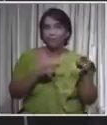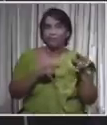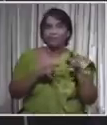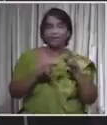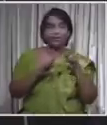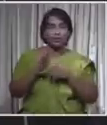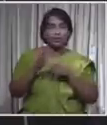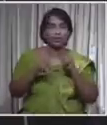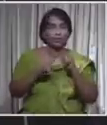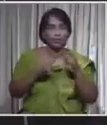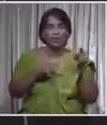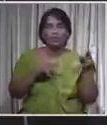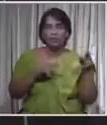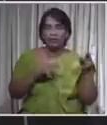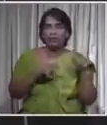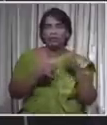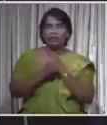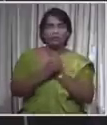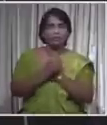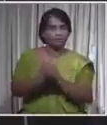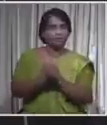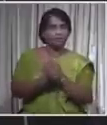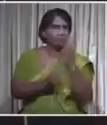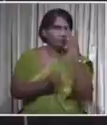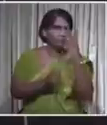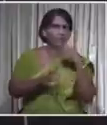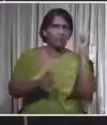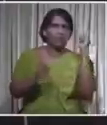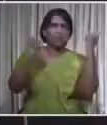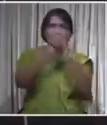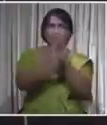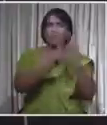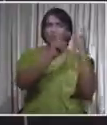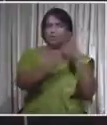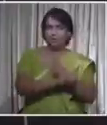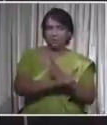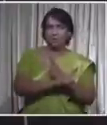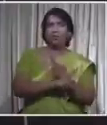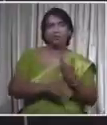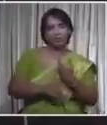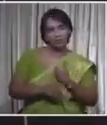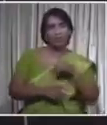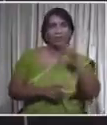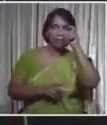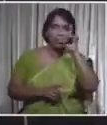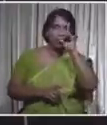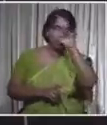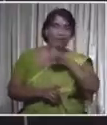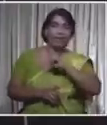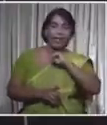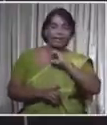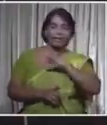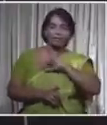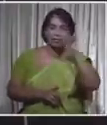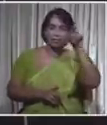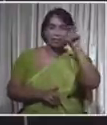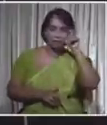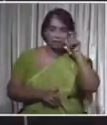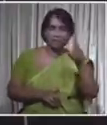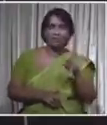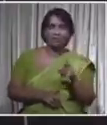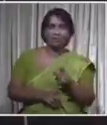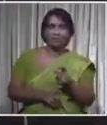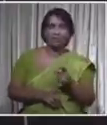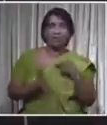මහත්තයා හිරගෙවල් හිරගෙවල් ගණනාවකට මාරු කරා මාත් ගියා බලන්න කුරුණෑ කෑගල්ලේ